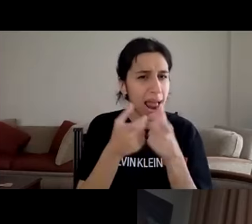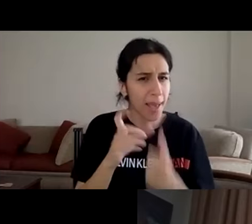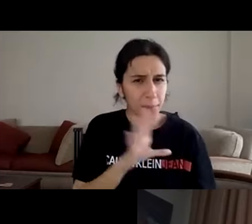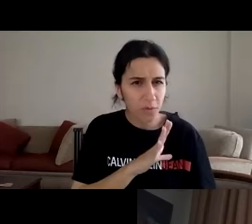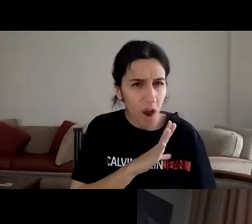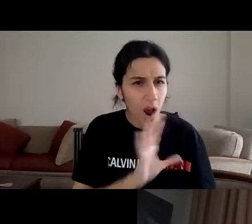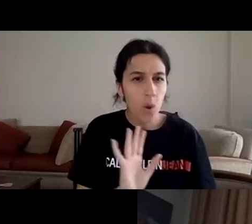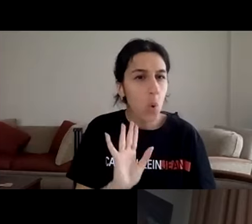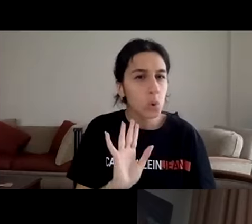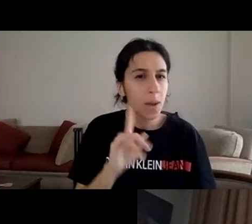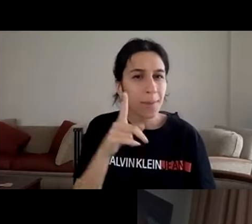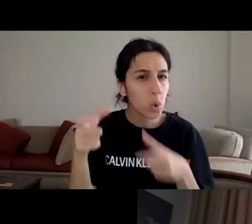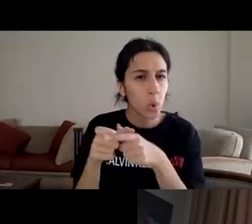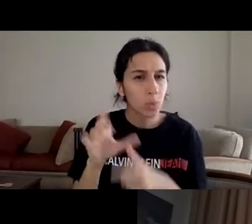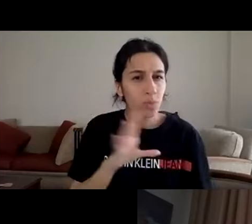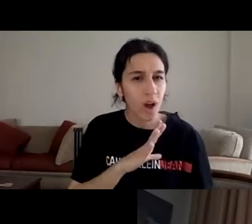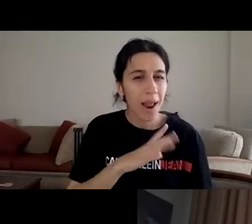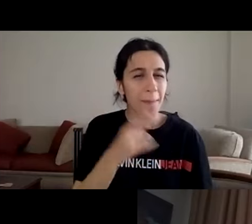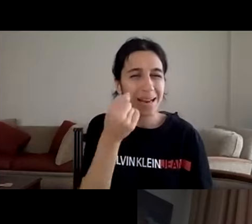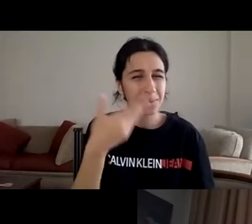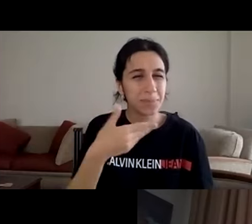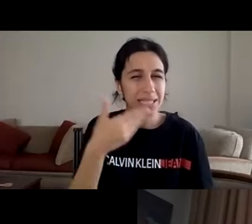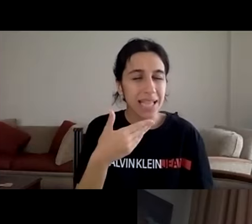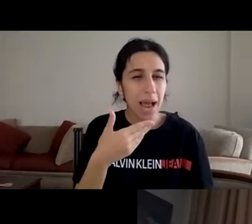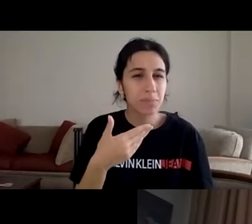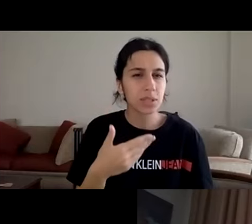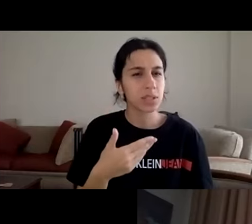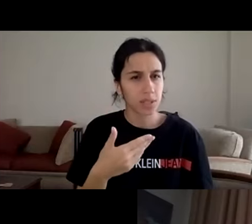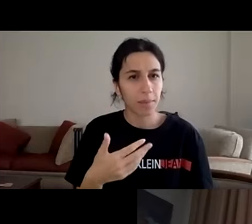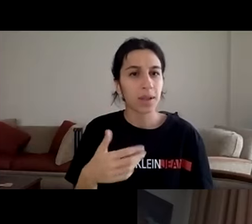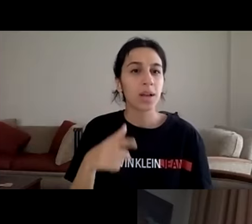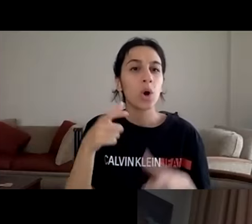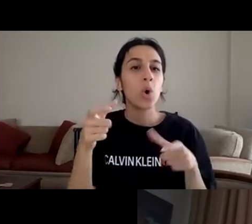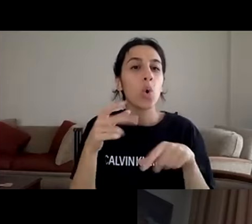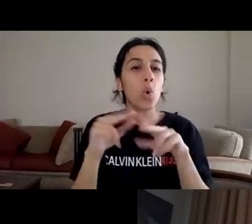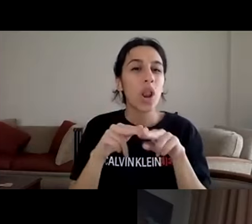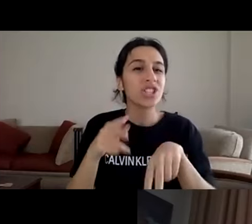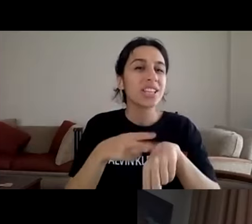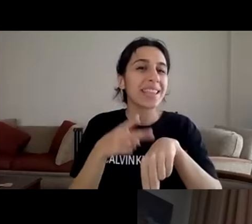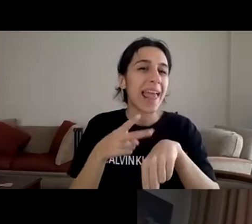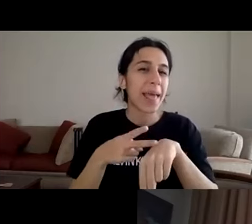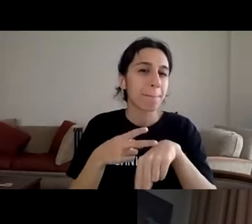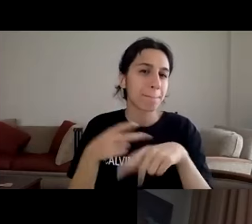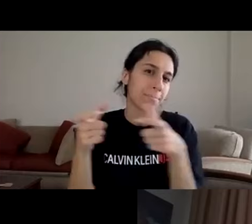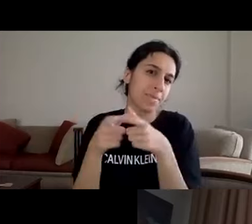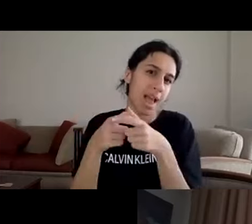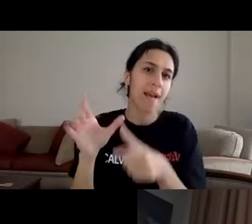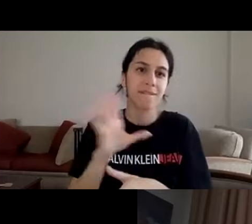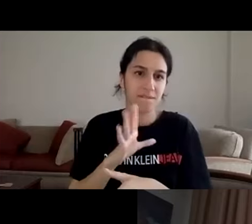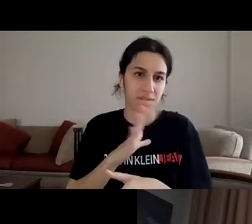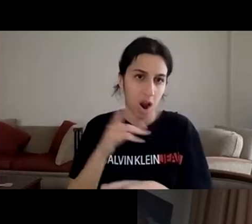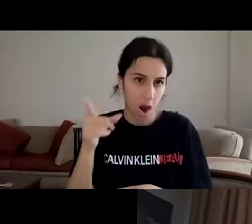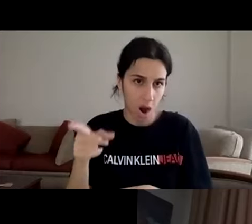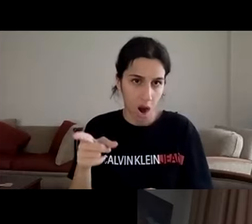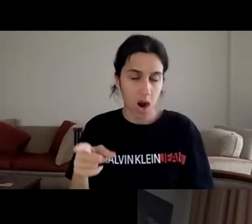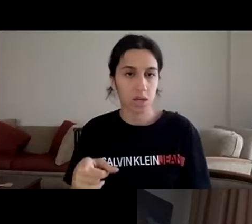veya böyle bir grup mu var? Ondan evet, biraz daha bahseder misiniz? Tabii, Kullanıcı Deneyimi Profesyonelleri Birliği diye bir bizim meslek örgütümüz